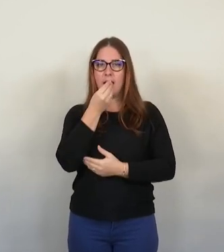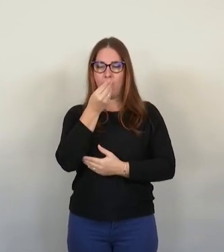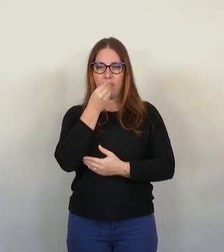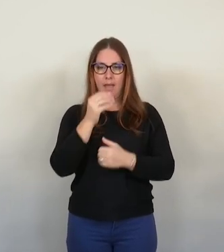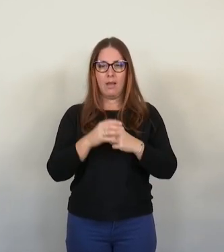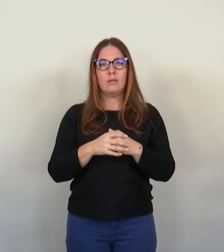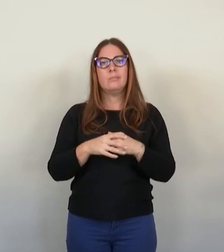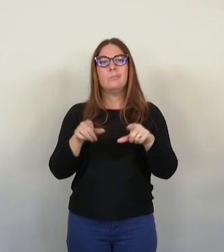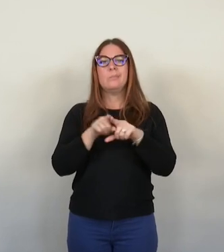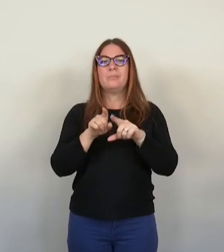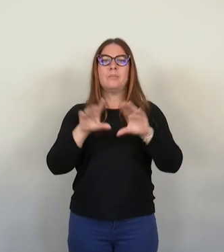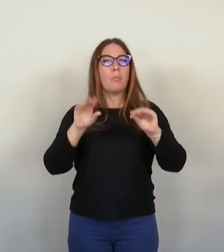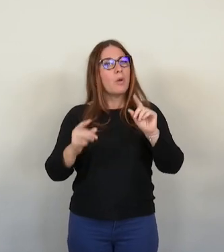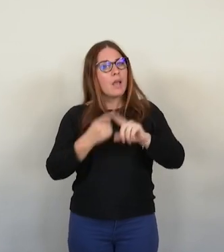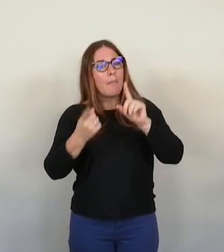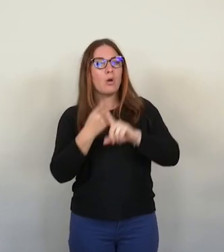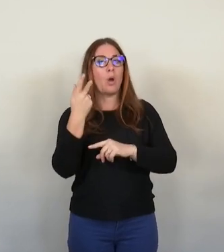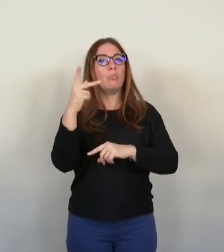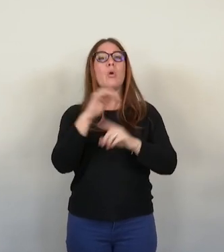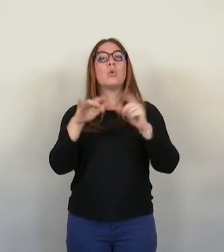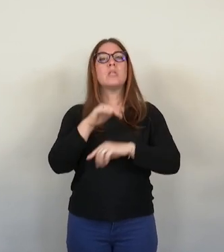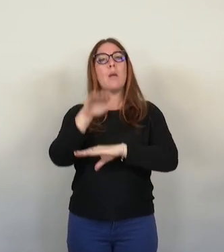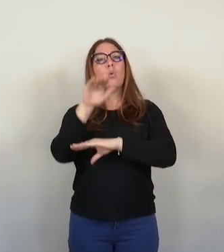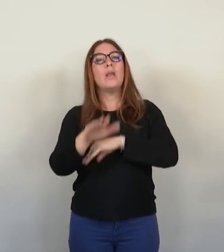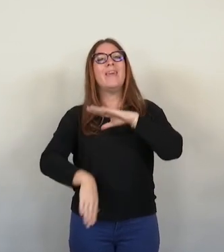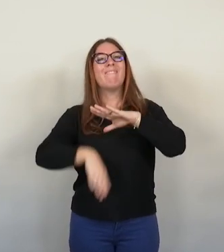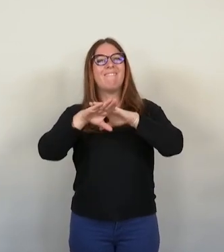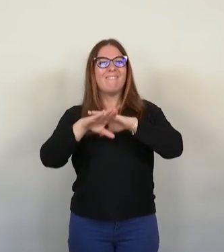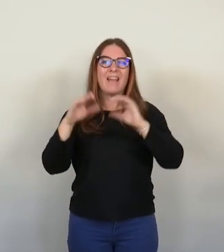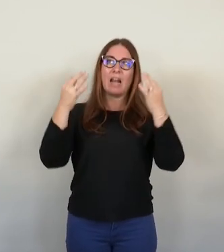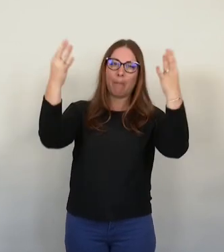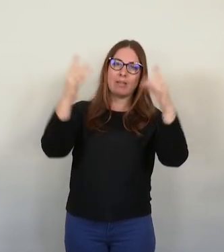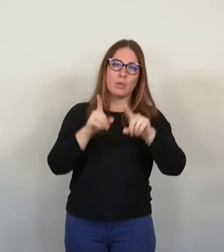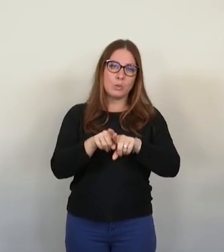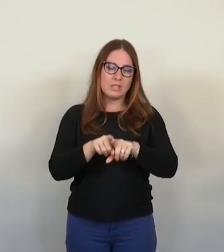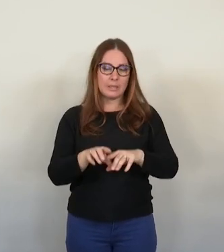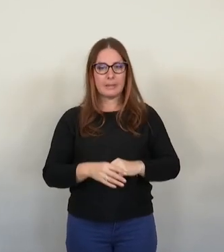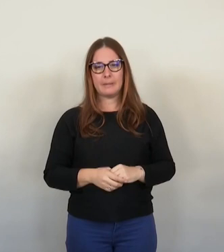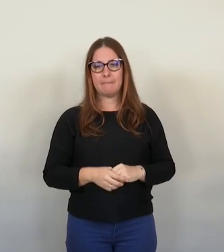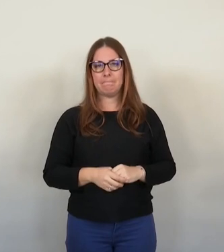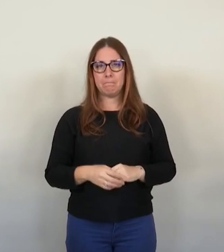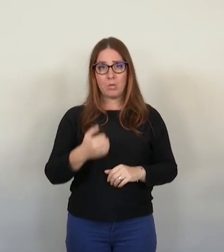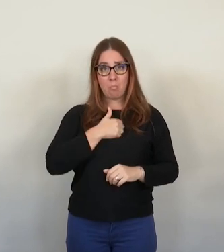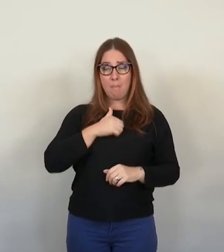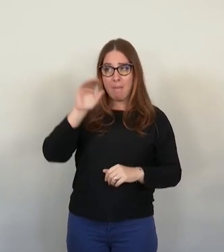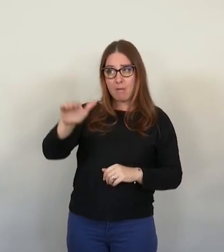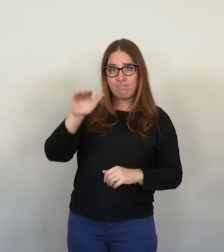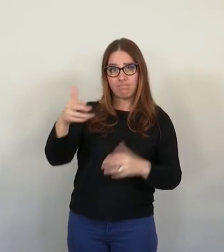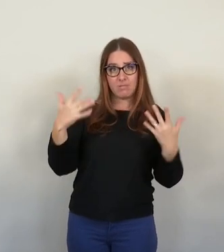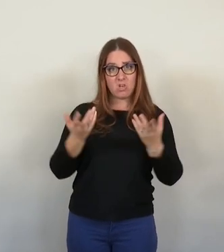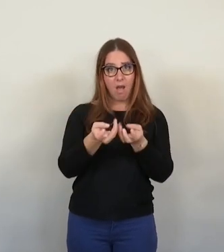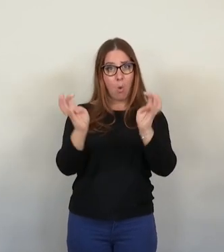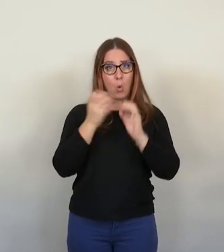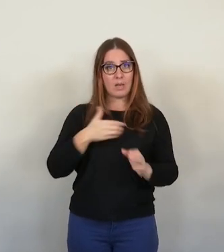accessoirement l'un des postes clés de votre bouclier social et climatique je vous avais déjà interpellé à ce sujet lors d'un précédent